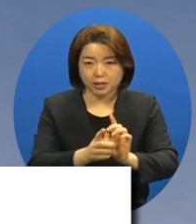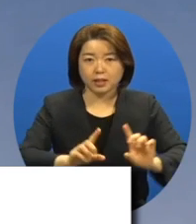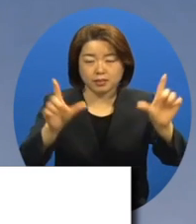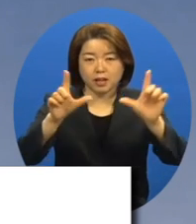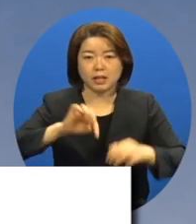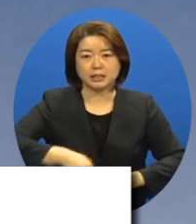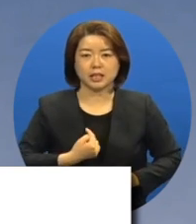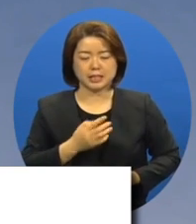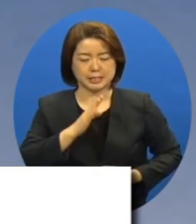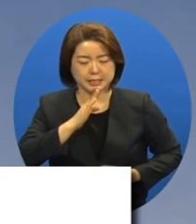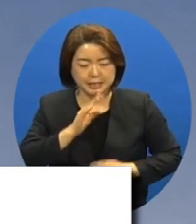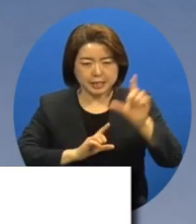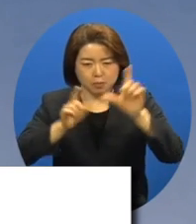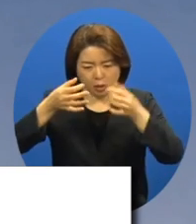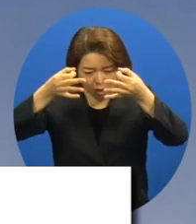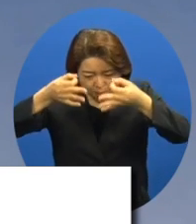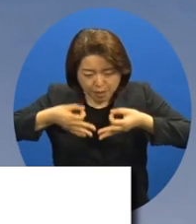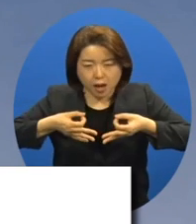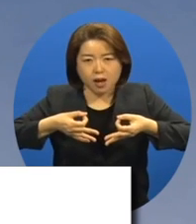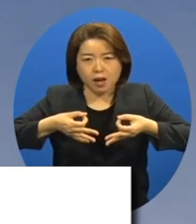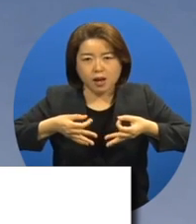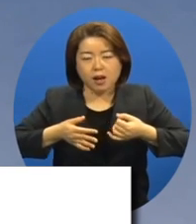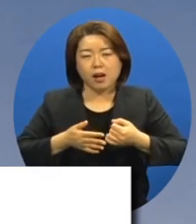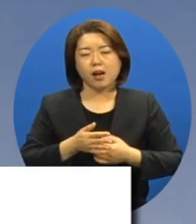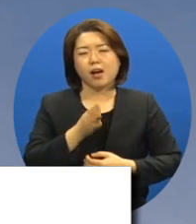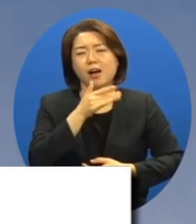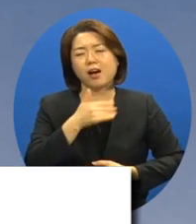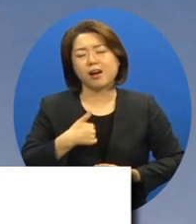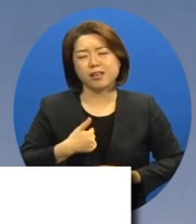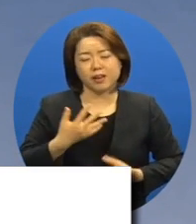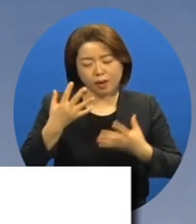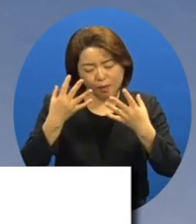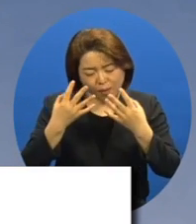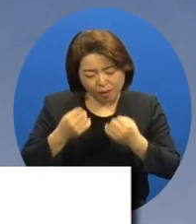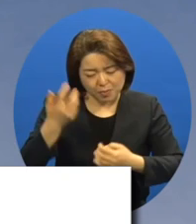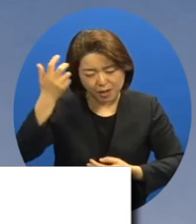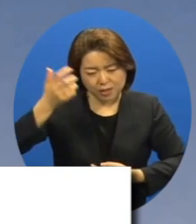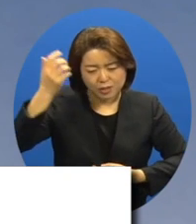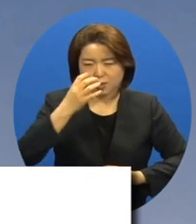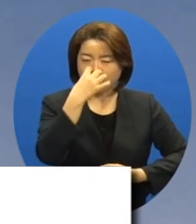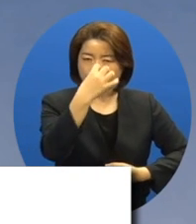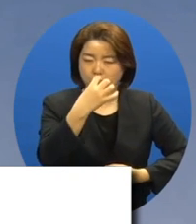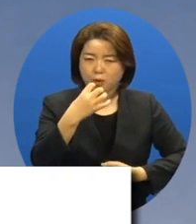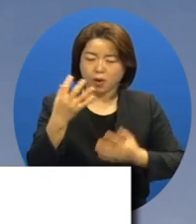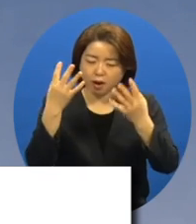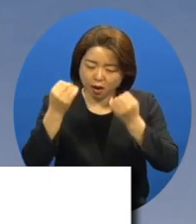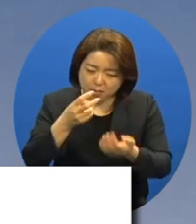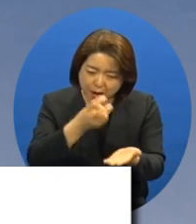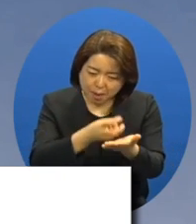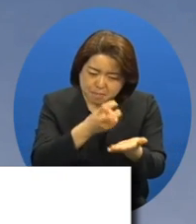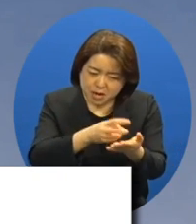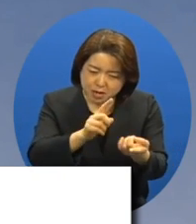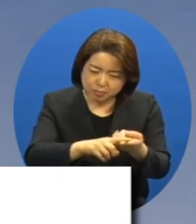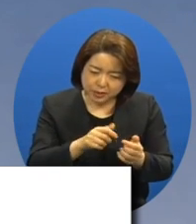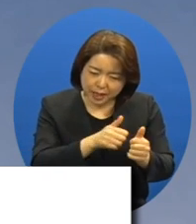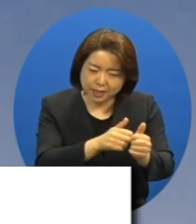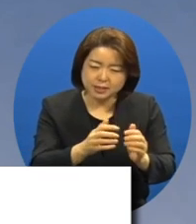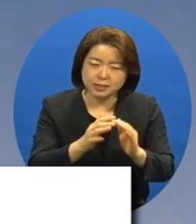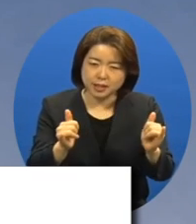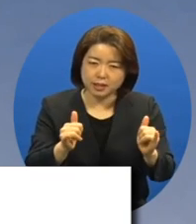봣습니다 자기가 얼마나 영적으로 교만 했으며 율법 주의자 긴 사람이었으며 은혜가 없는